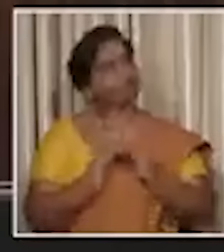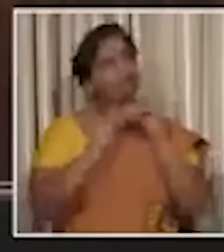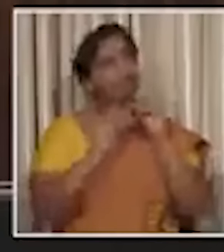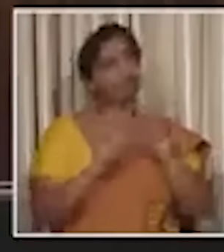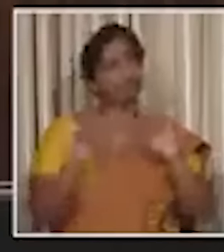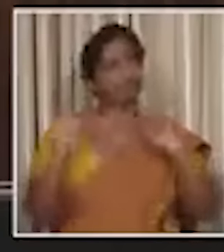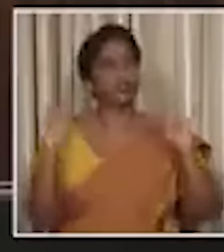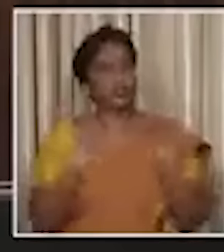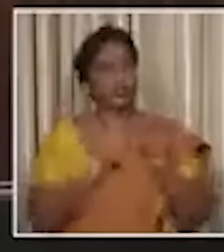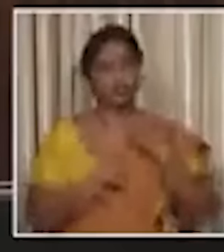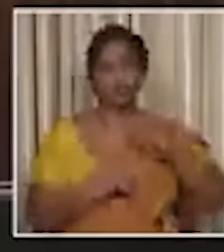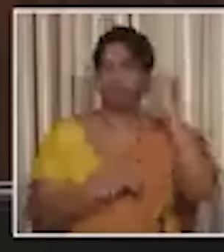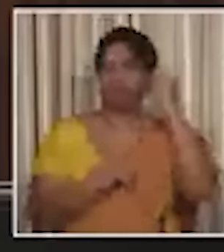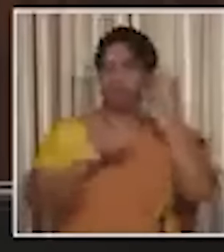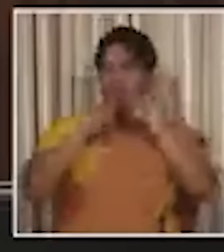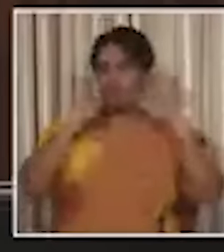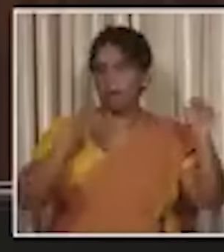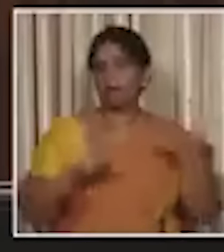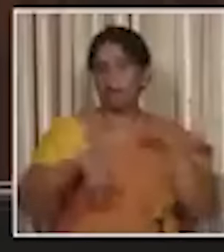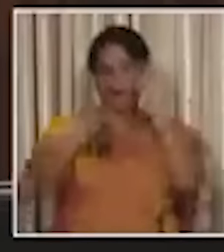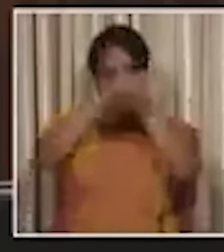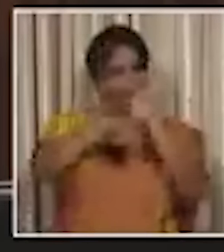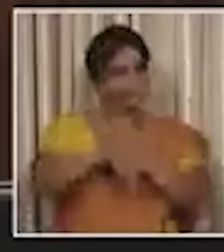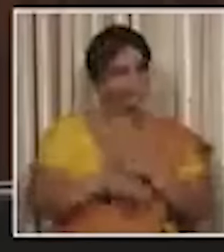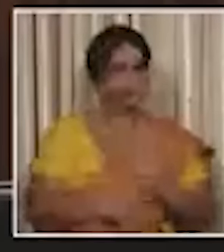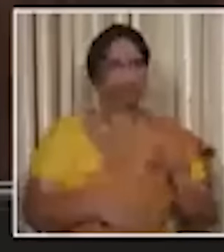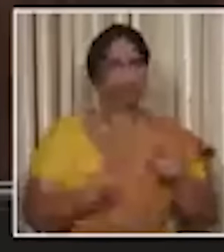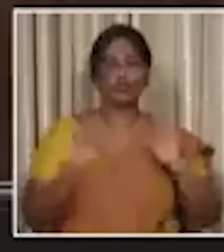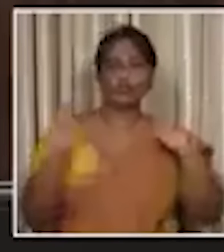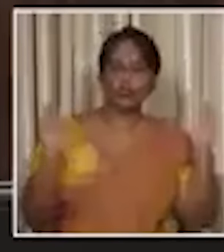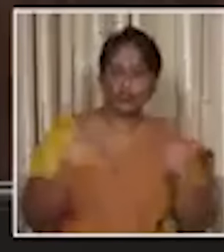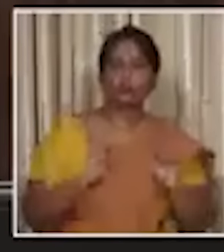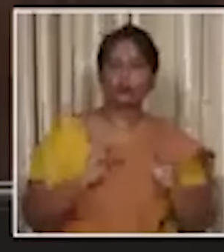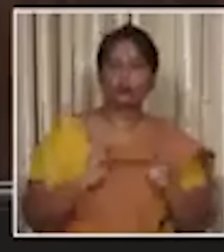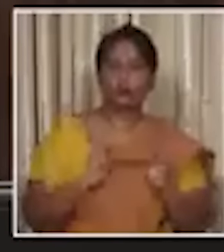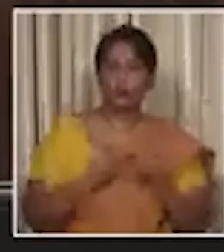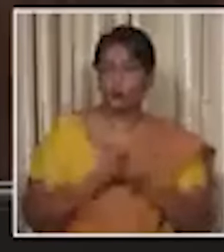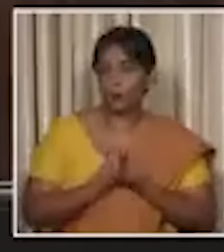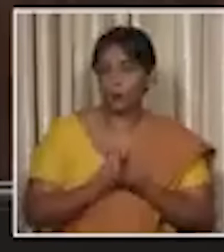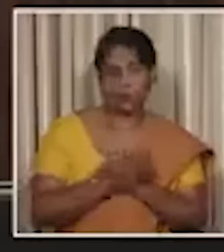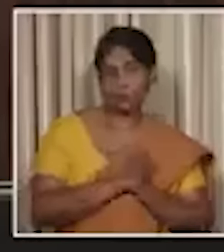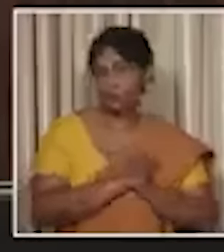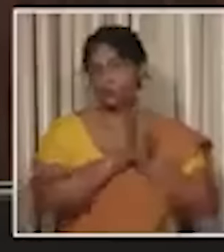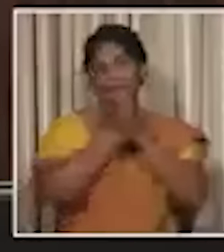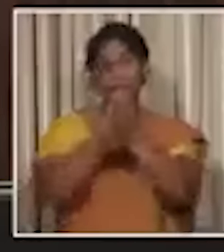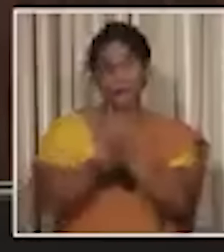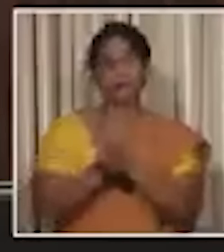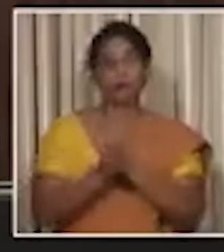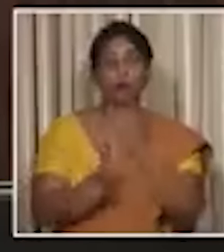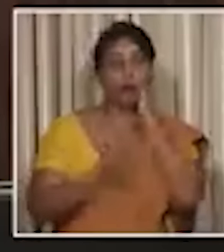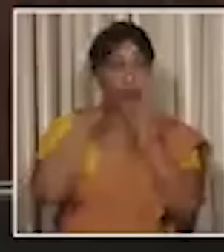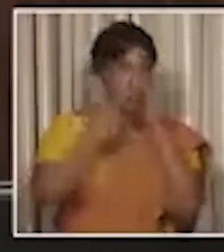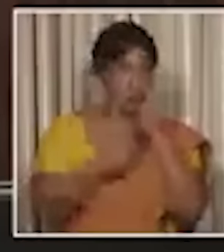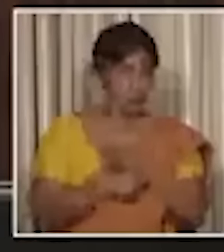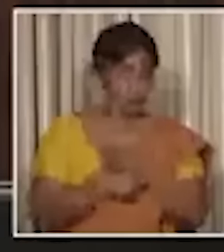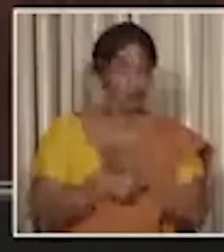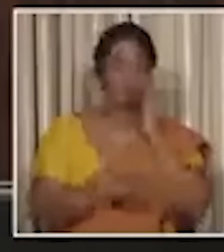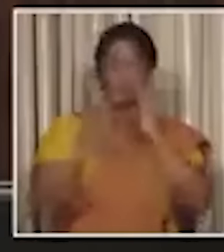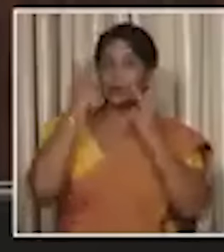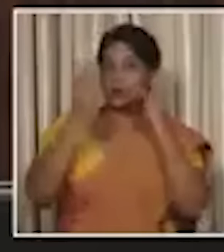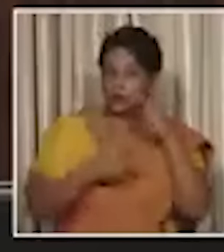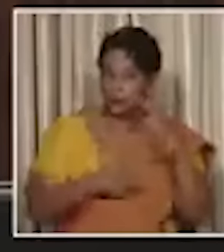కెటికాలను అత్పత్ కరగతి స్థానక వర్తనం అపి హందునకన తిబినం కెటికాలన అపిట విచాల వేగవత్ పిమ్మక్ లబాగతేకి సంచార కర్మాంతి అపి సంచార